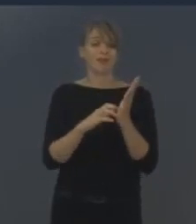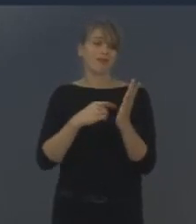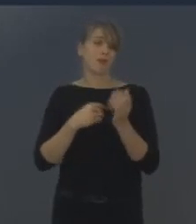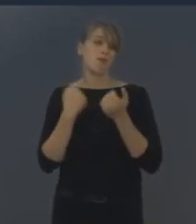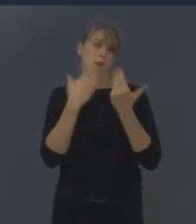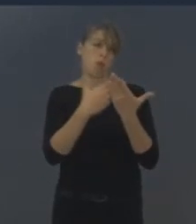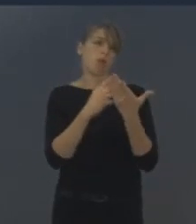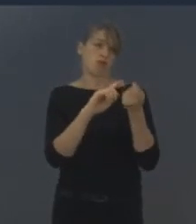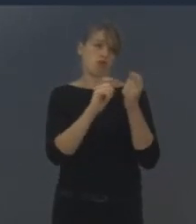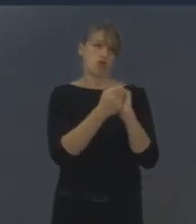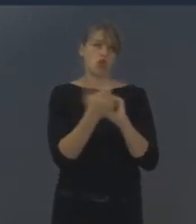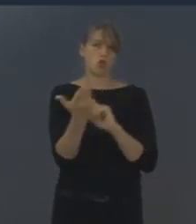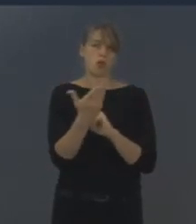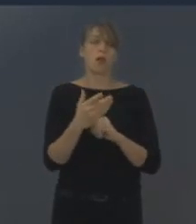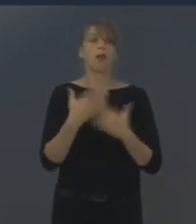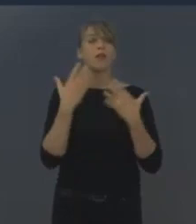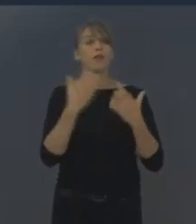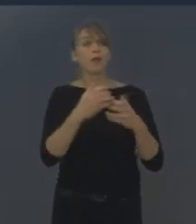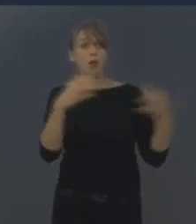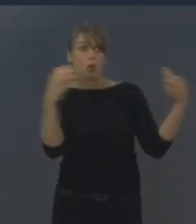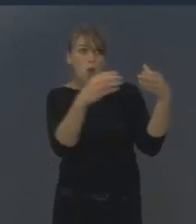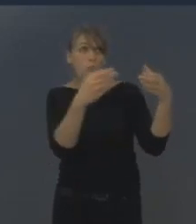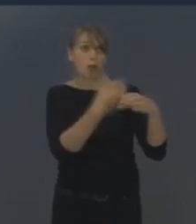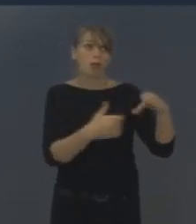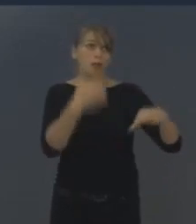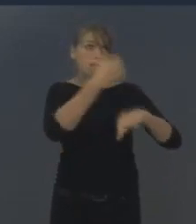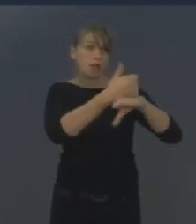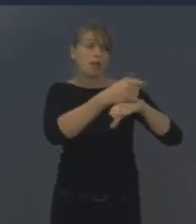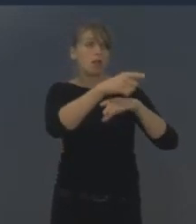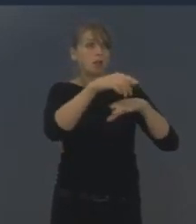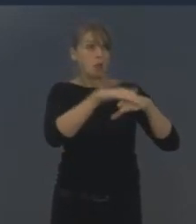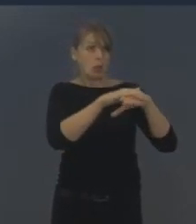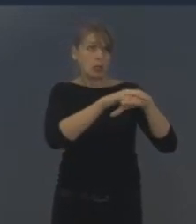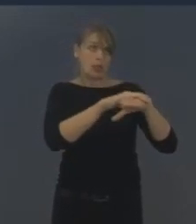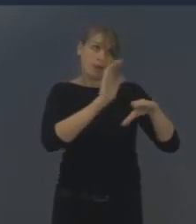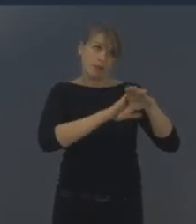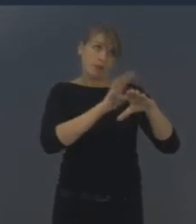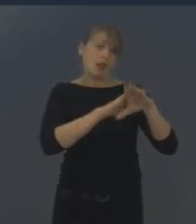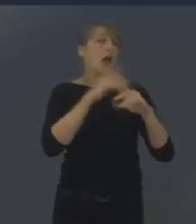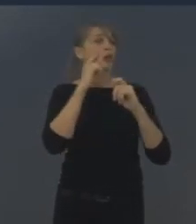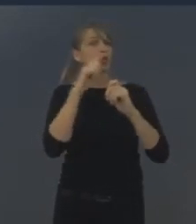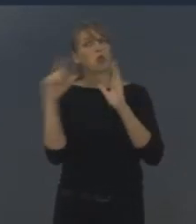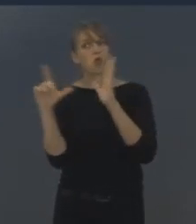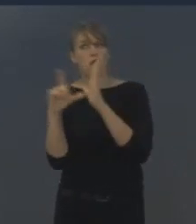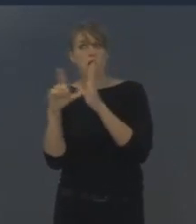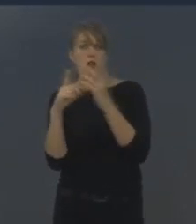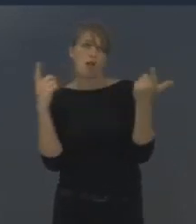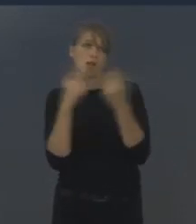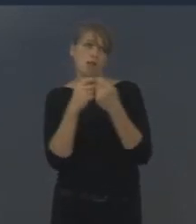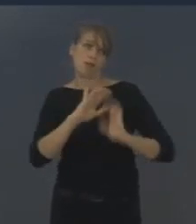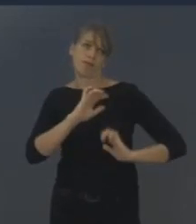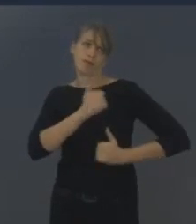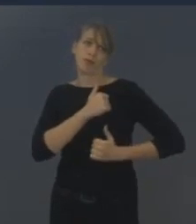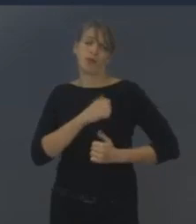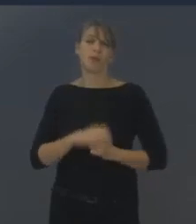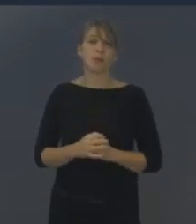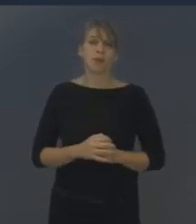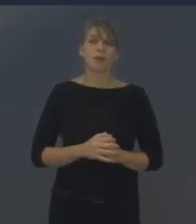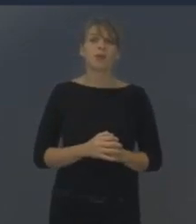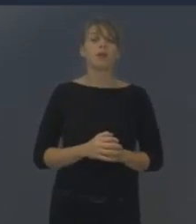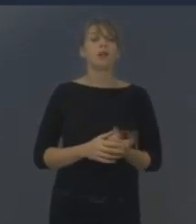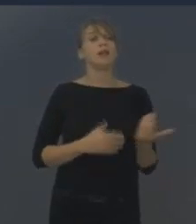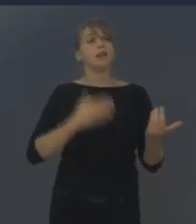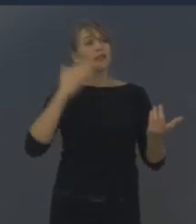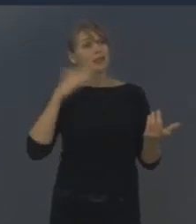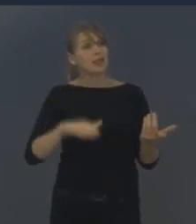nouvelle fois de rappeler l'exécutif finalement au respect du droit. En effet, nul n'ignore ici que les contrats